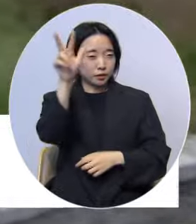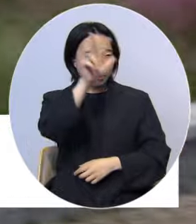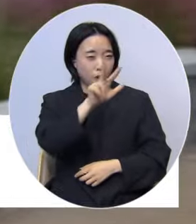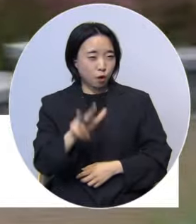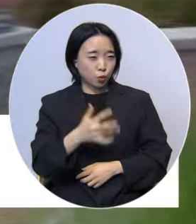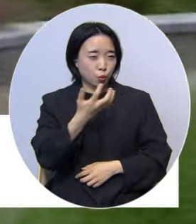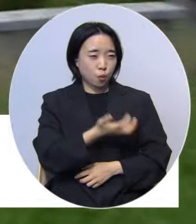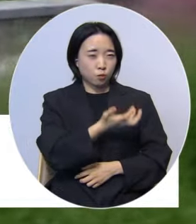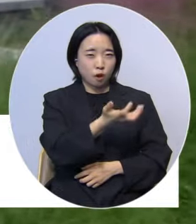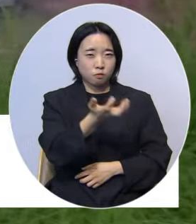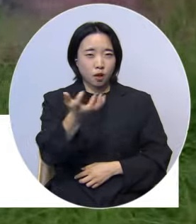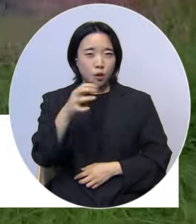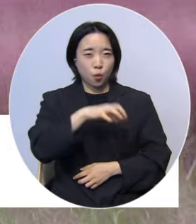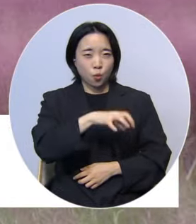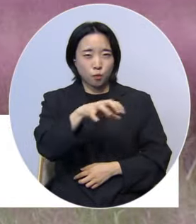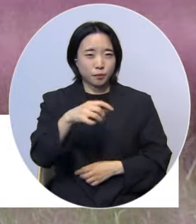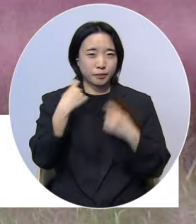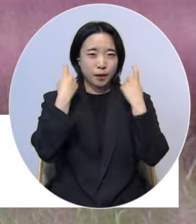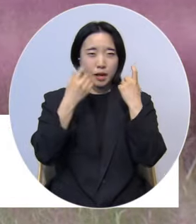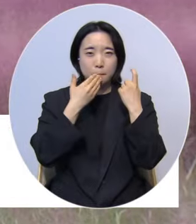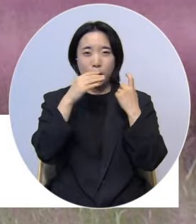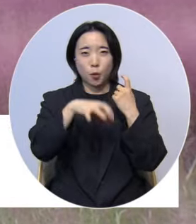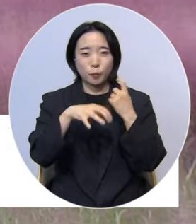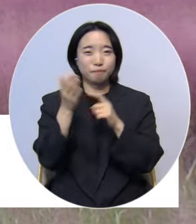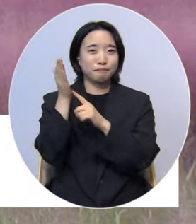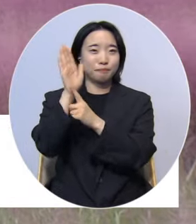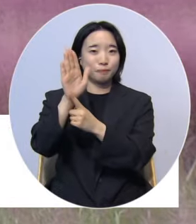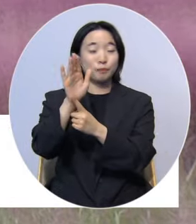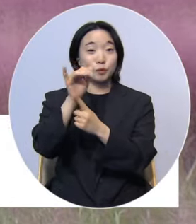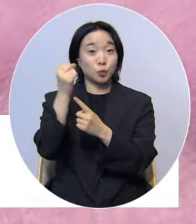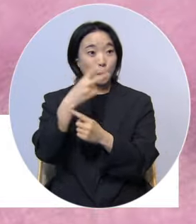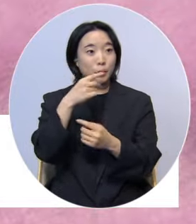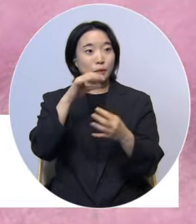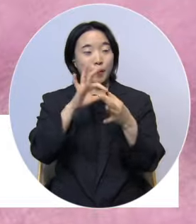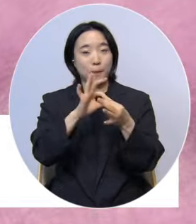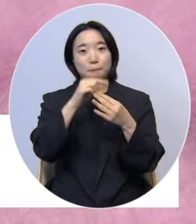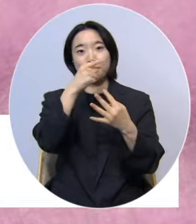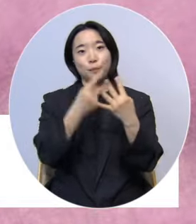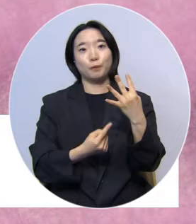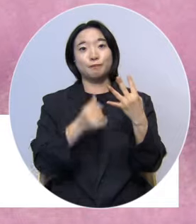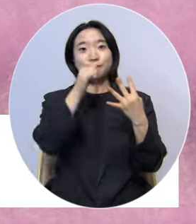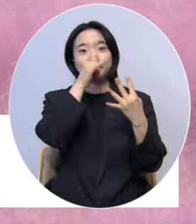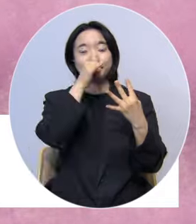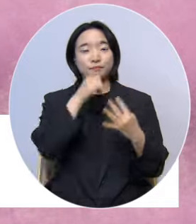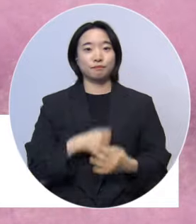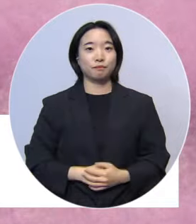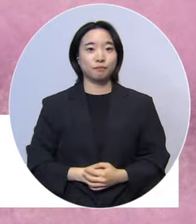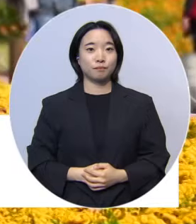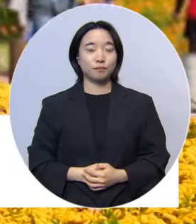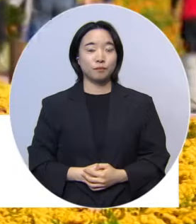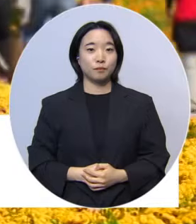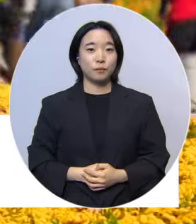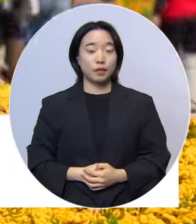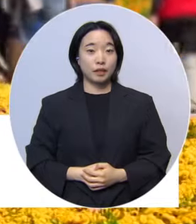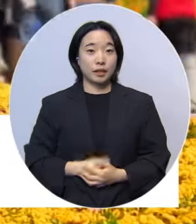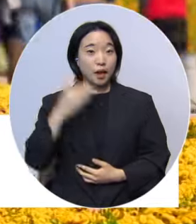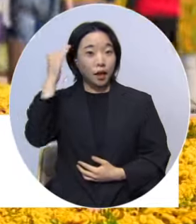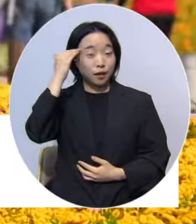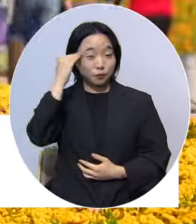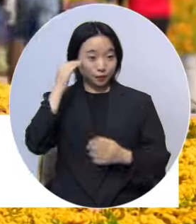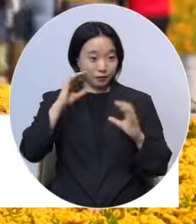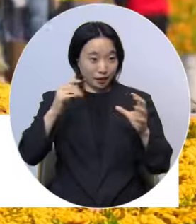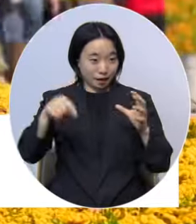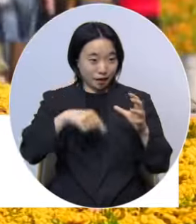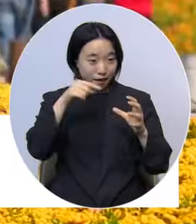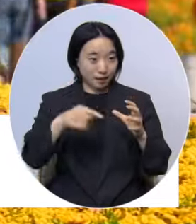활용한 여행 프로그램을 마련했습니다 올해 3월과 9월에 이은 세 번째 국내 여행 캠페인으로 국내여행 활성화로